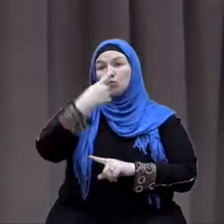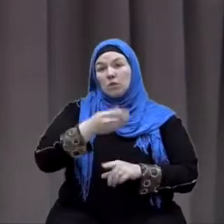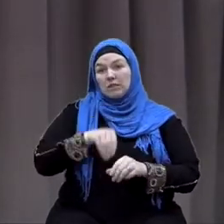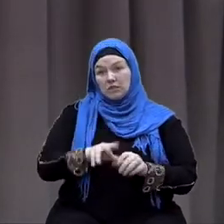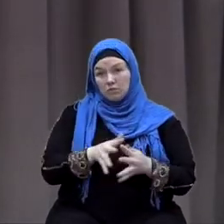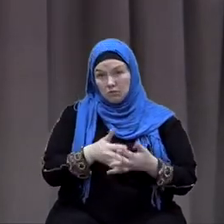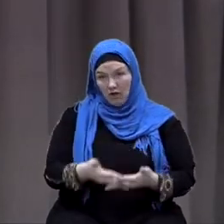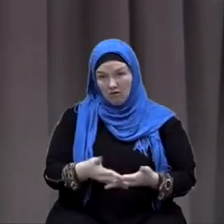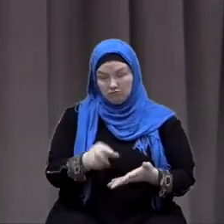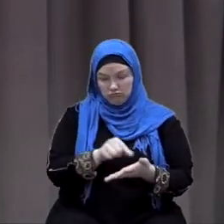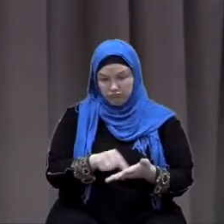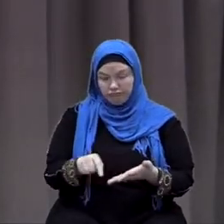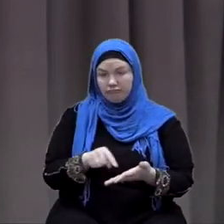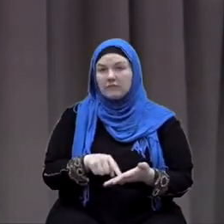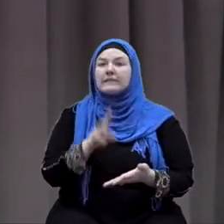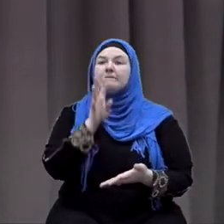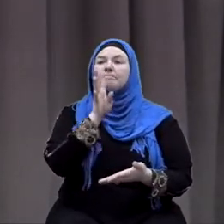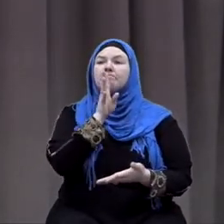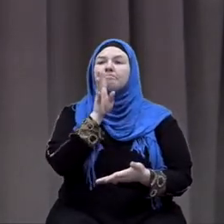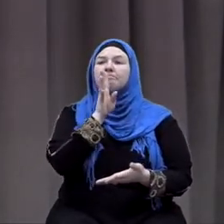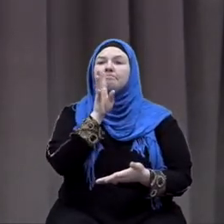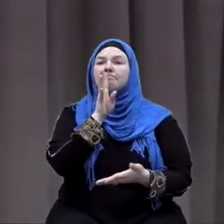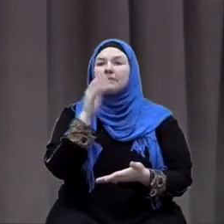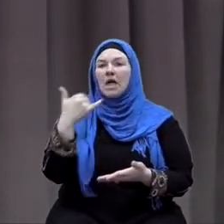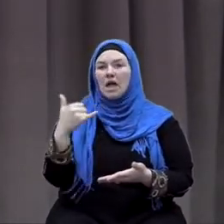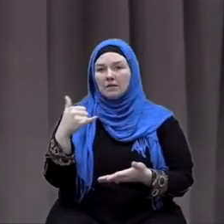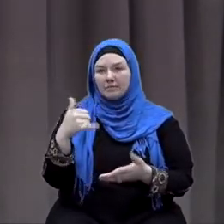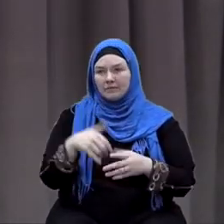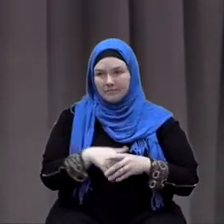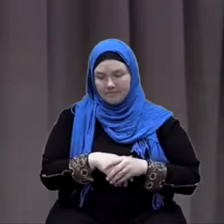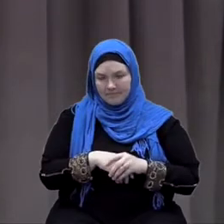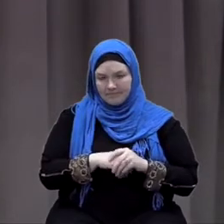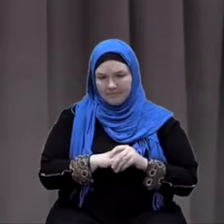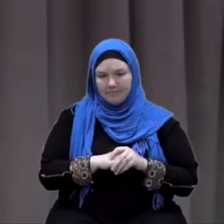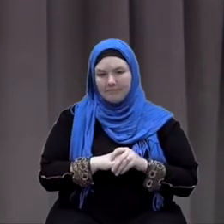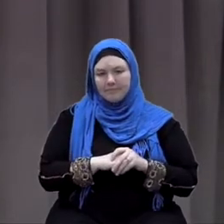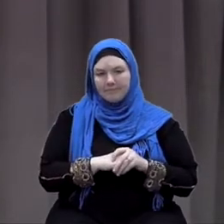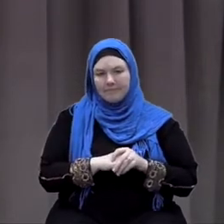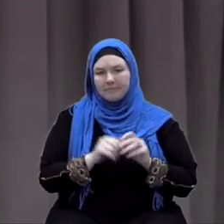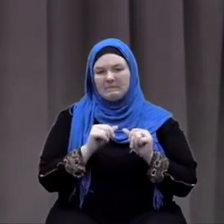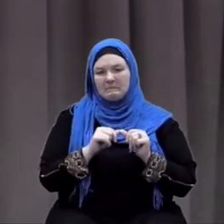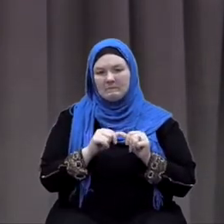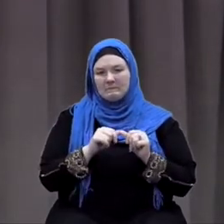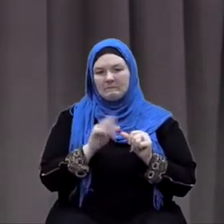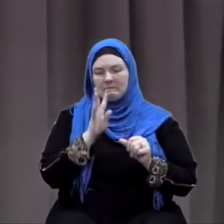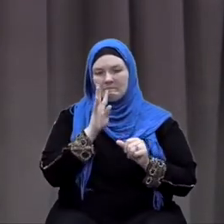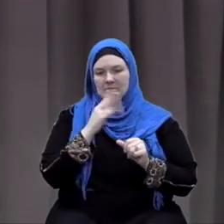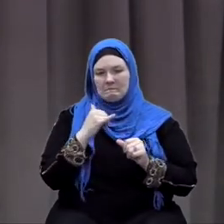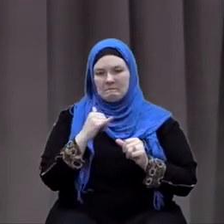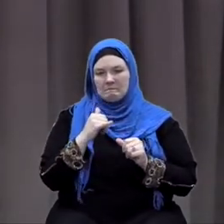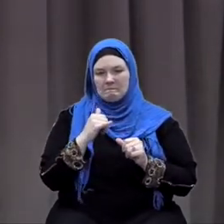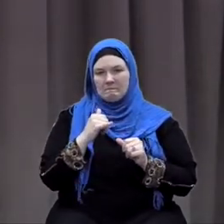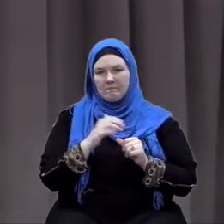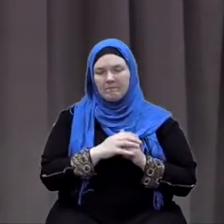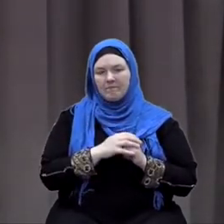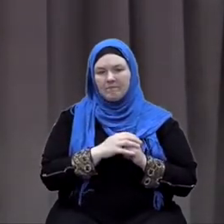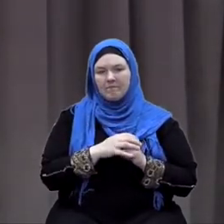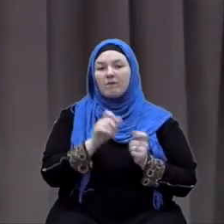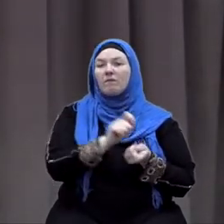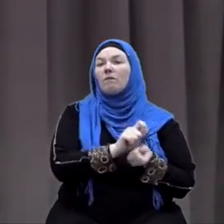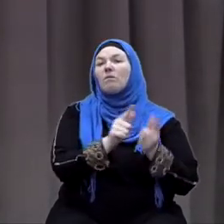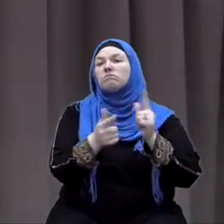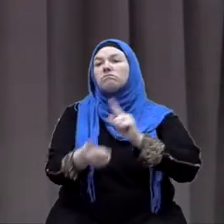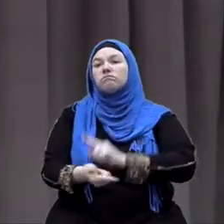Quran, الْيَوْمَ أَكْمَلْتُ لَكُمْ دِينَكُمْ وَأَتْمَمْتُ عَلَيْكُمْ نِعْمَتِي وَرَضِيتُ